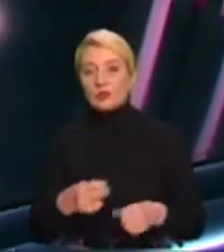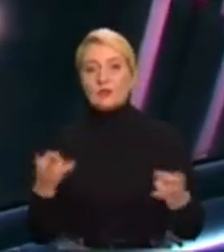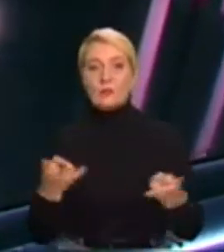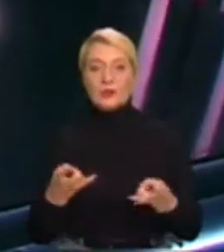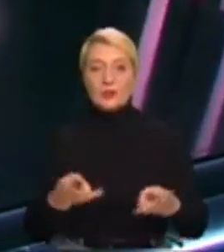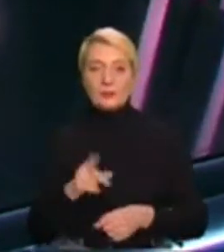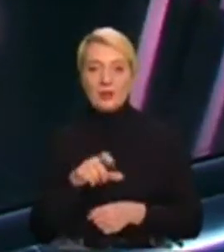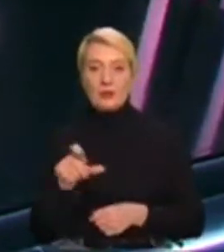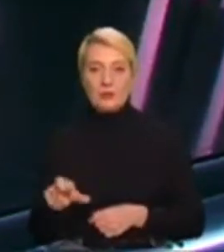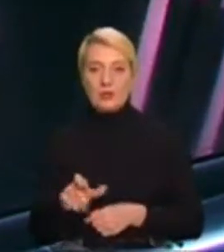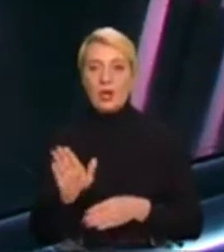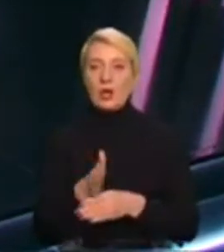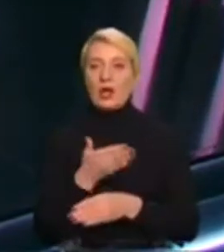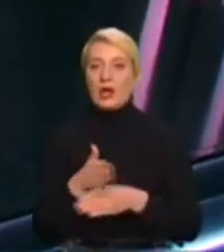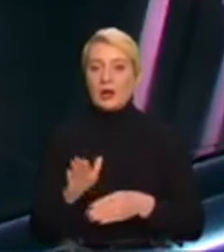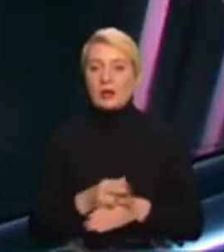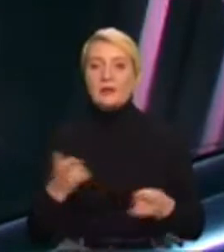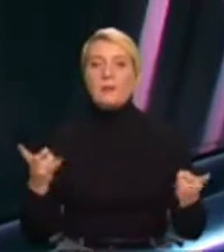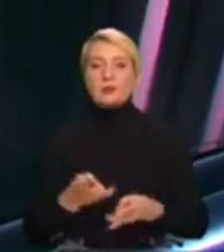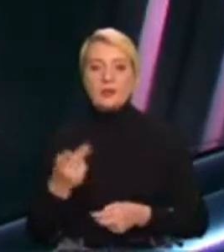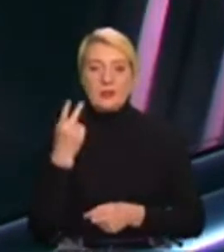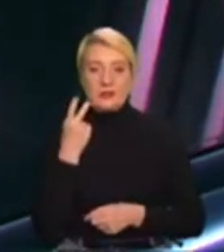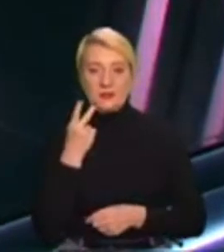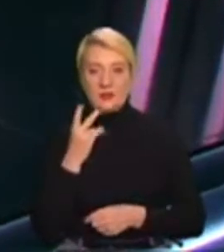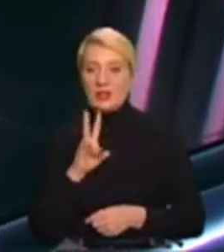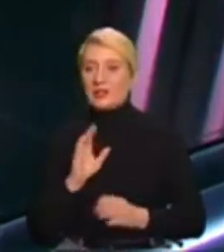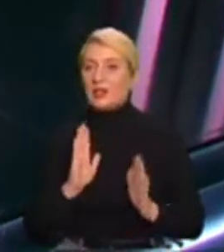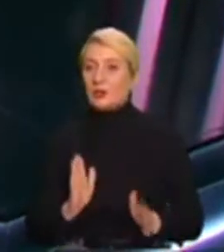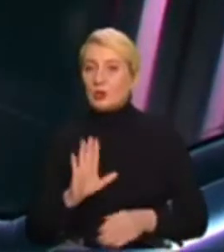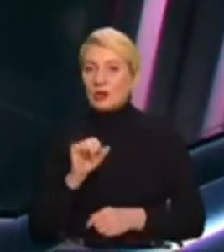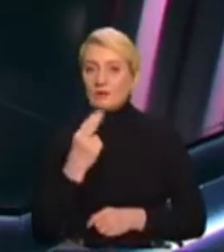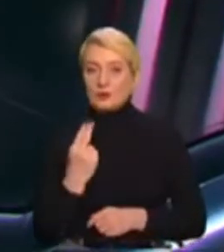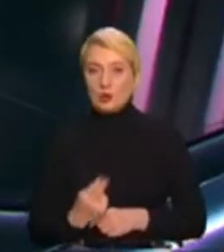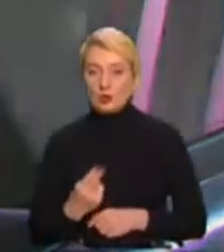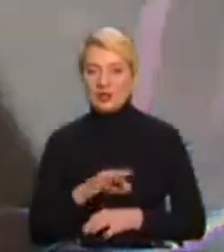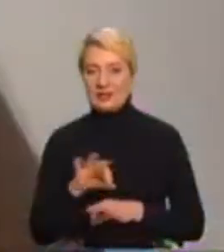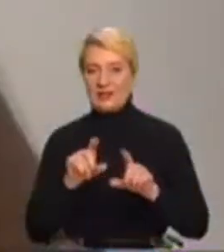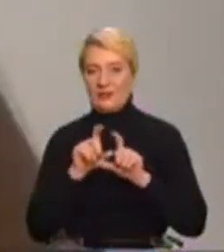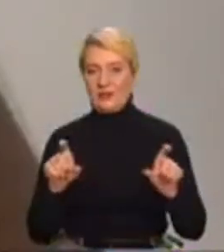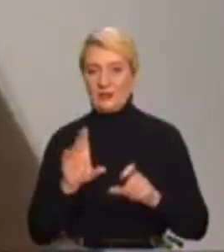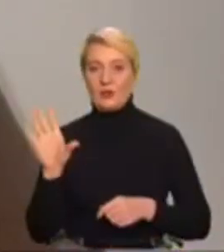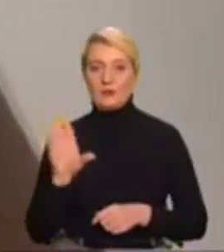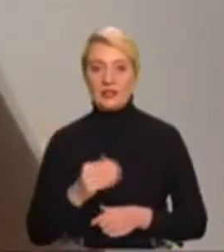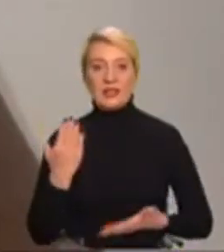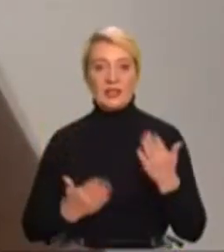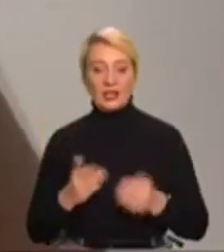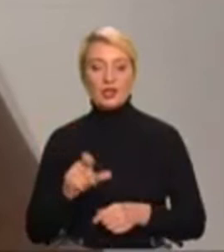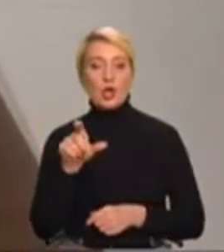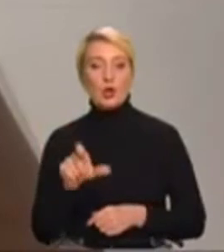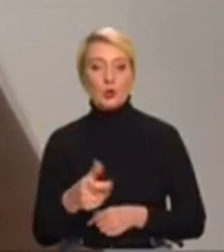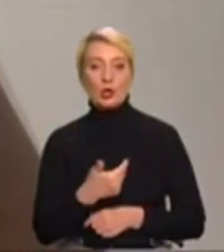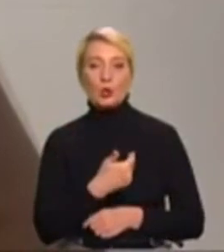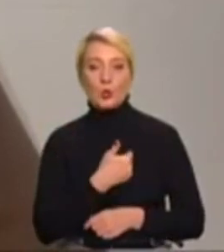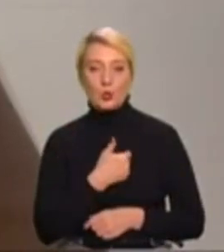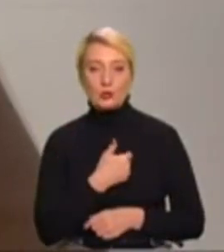цього. Кадри потрібні завжди, потрібні не тільки в соціальній сфері, а й у всіх. Звісно, що якщо люди, які